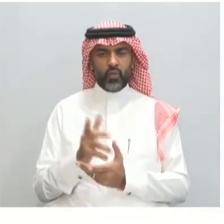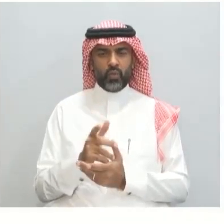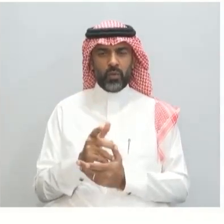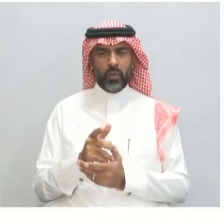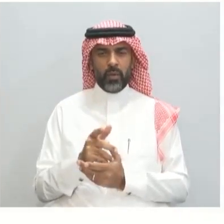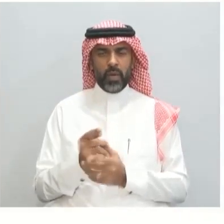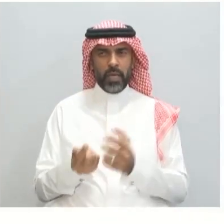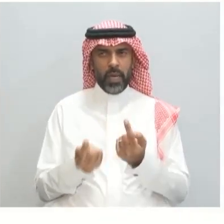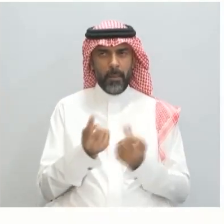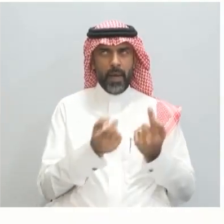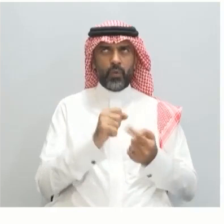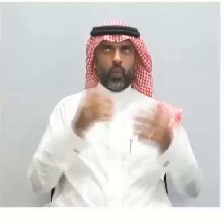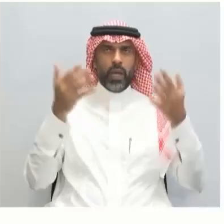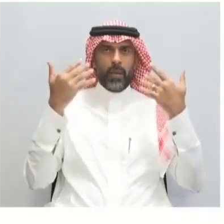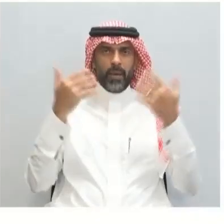مناخيا